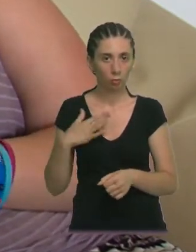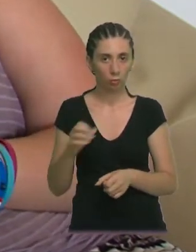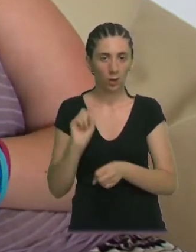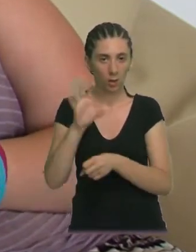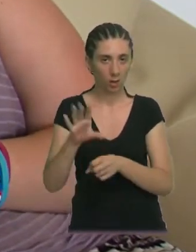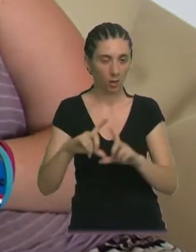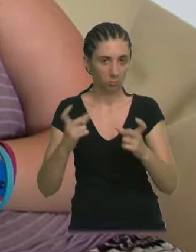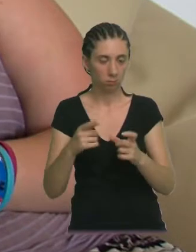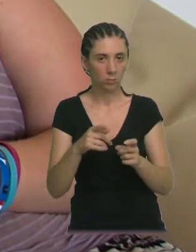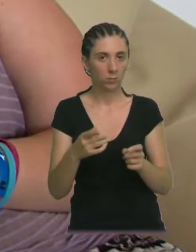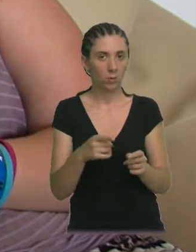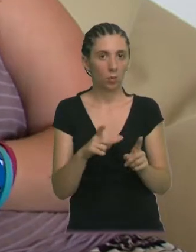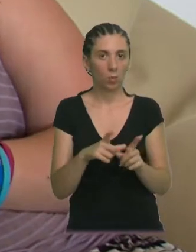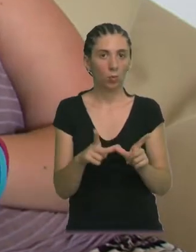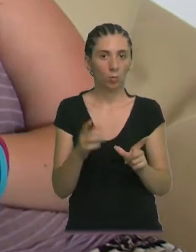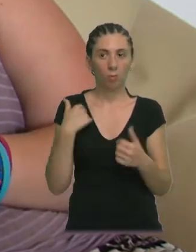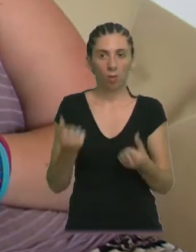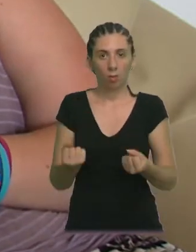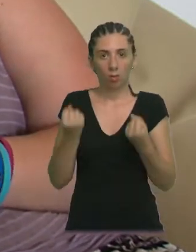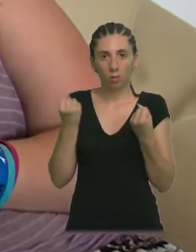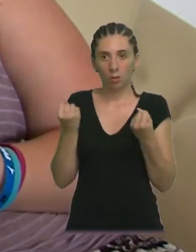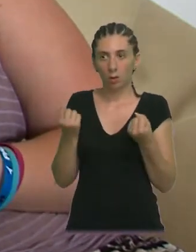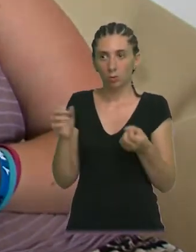žele udomit i meni je bilo teško da odu